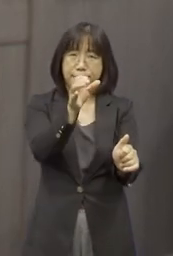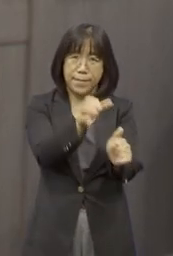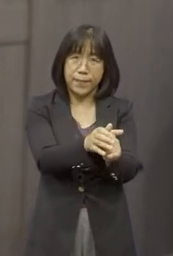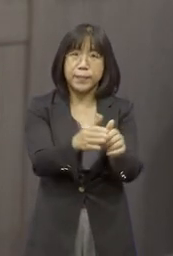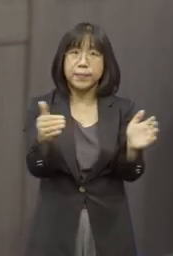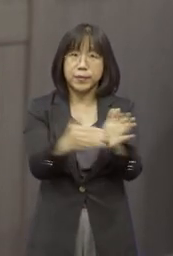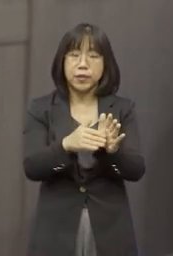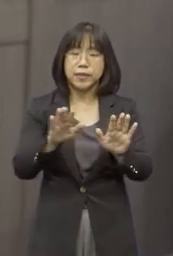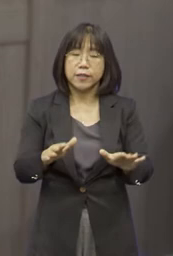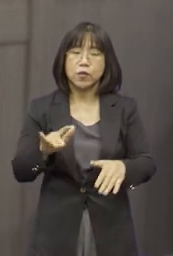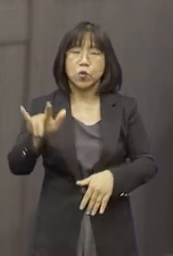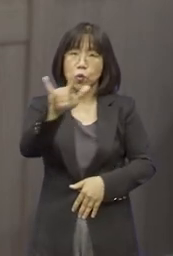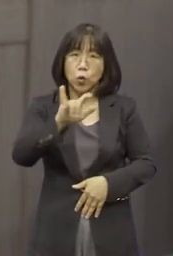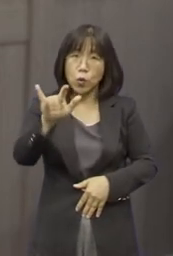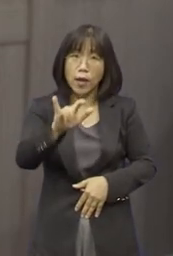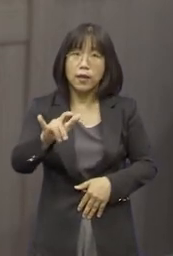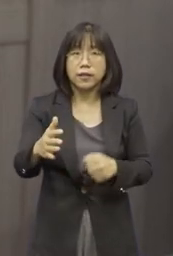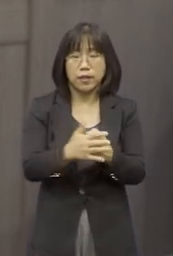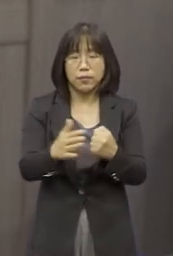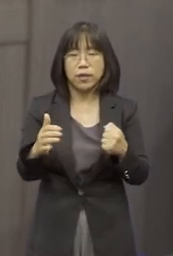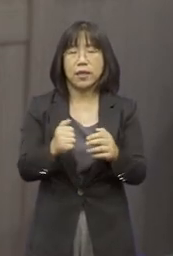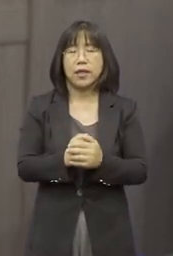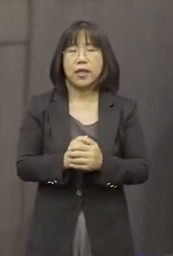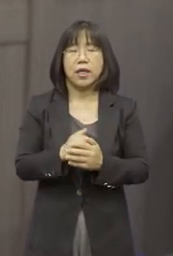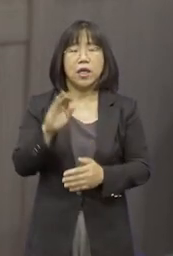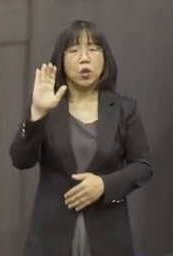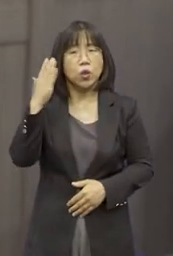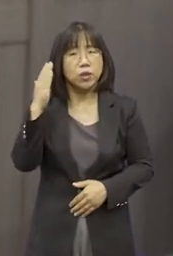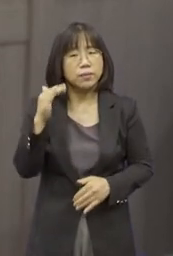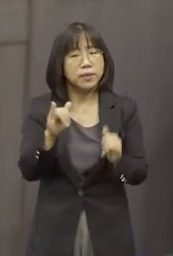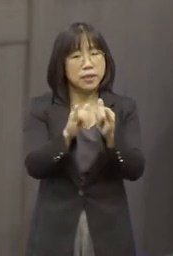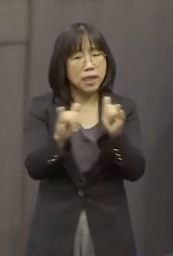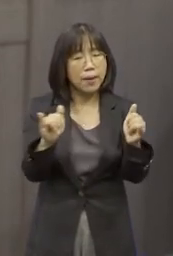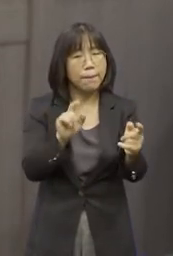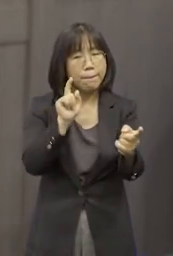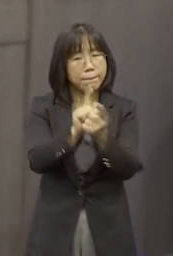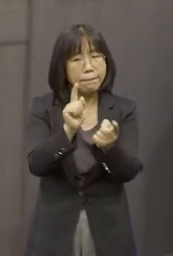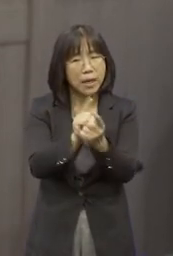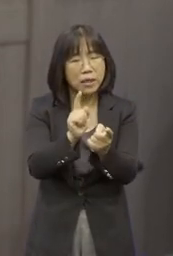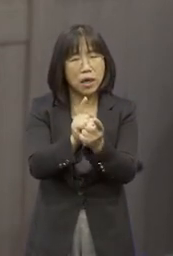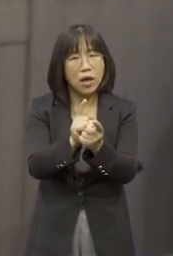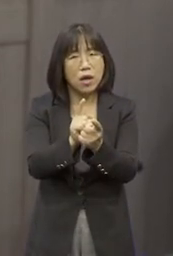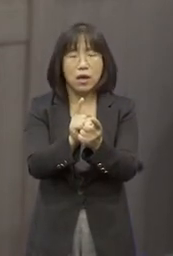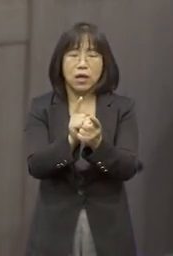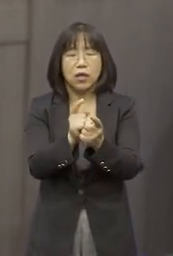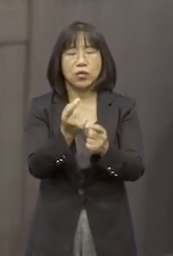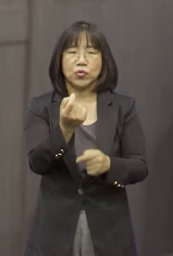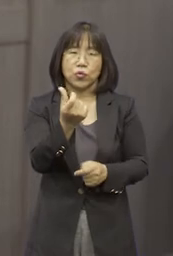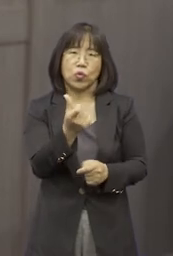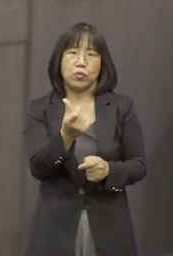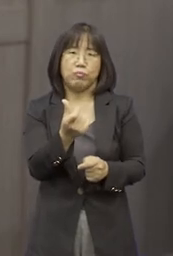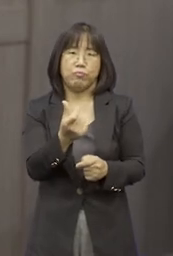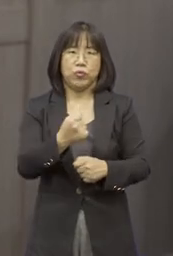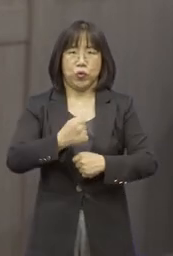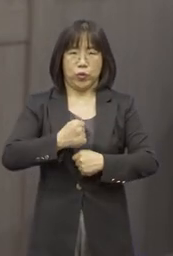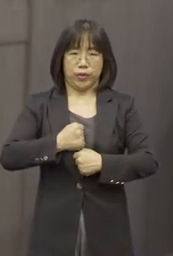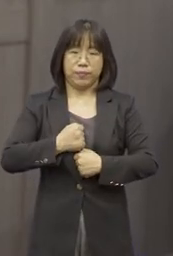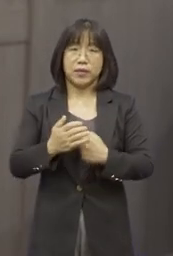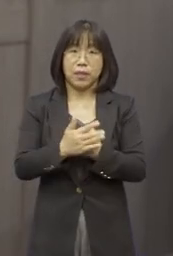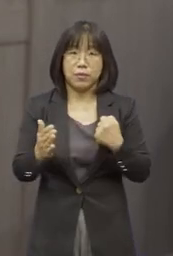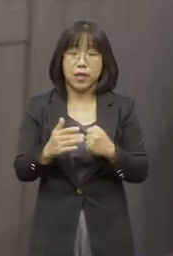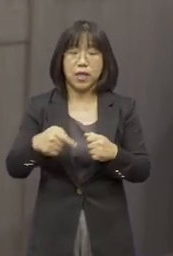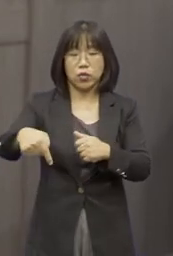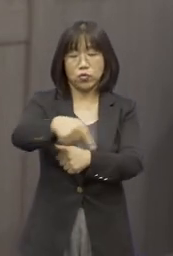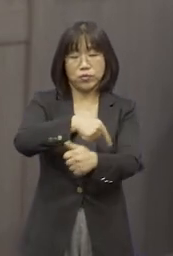배치했습니다. 특히 현재의 코로나 위기 상황은 불가피하게 사람들 간의 접촉을 최대한 자제하도록 하고